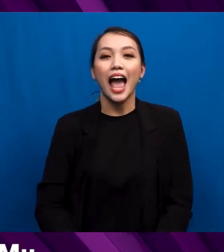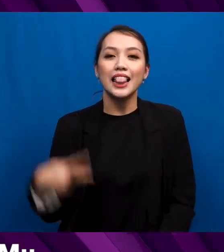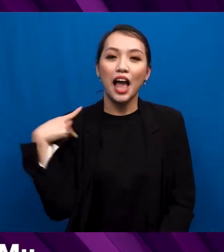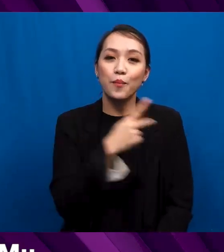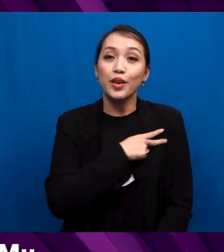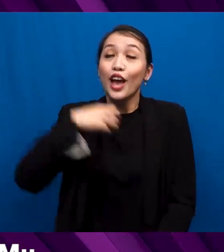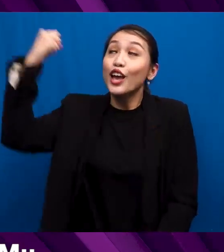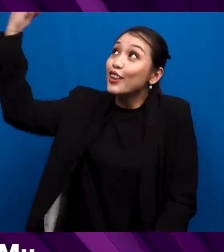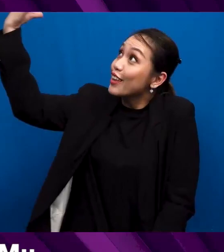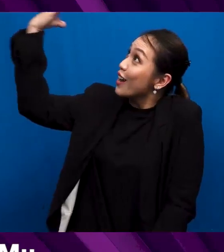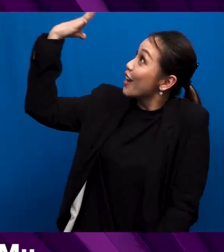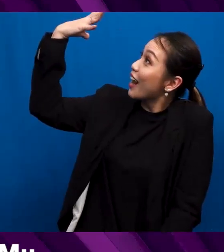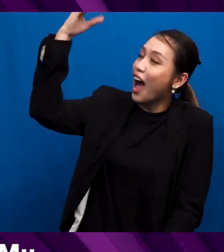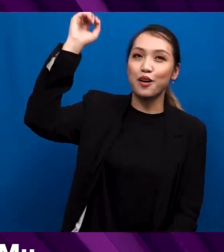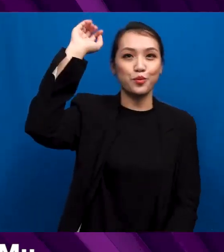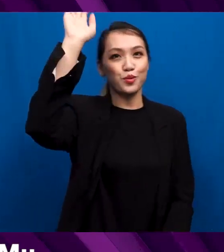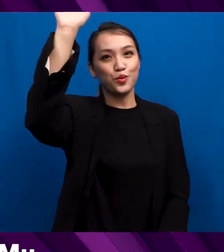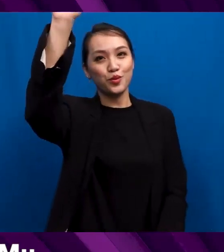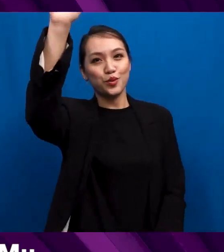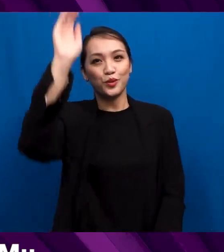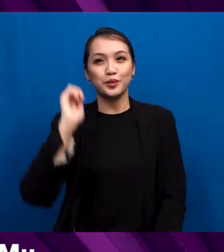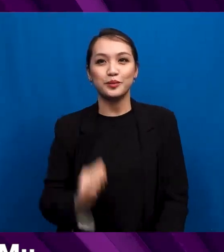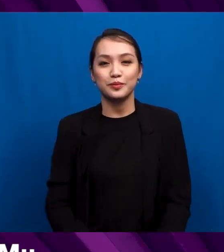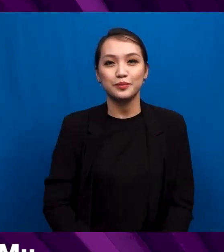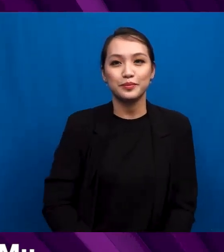Jadikan kami terang